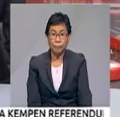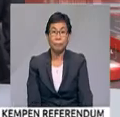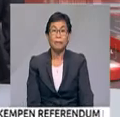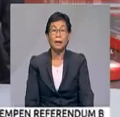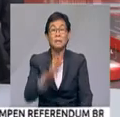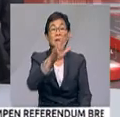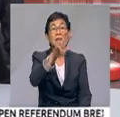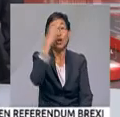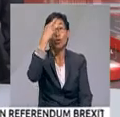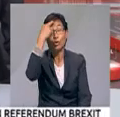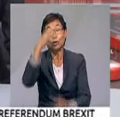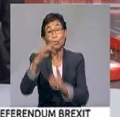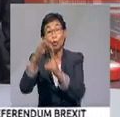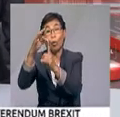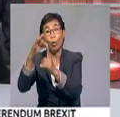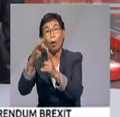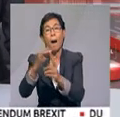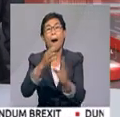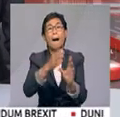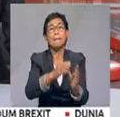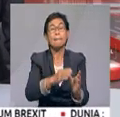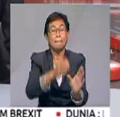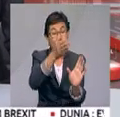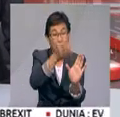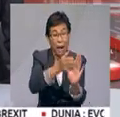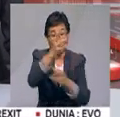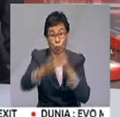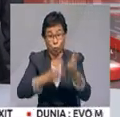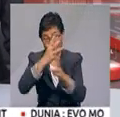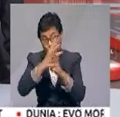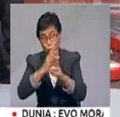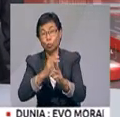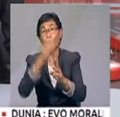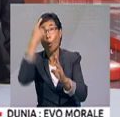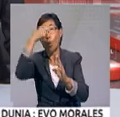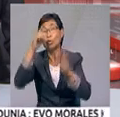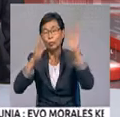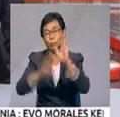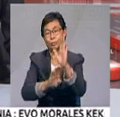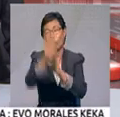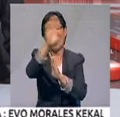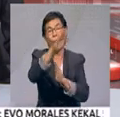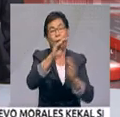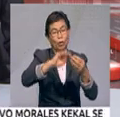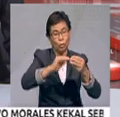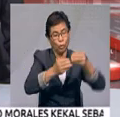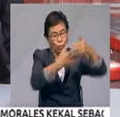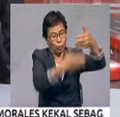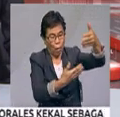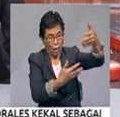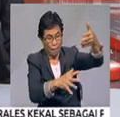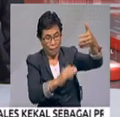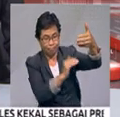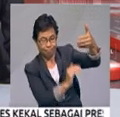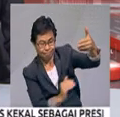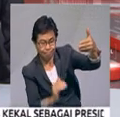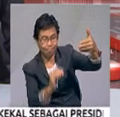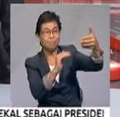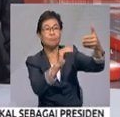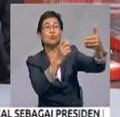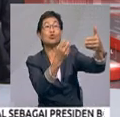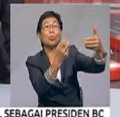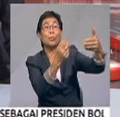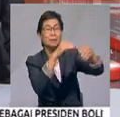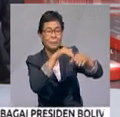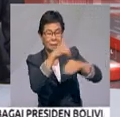Tiga faktor utama diambil kira Bank Dunia bagi melonjakkan kedudukan Malaysia daripada tangga ke-15 tahun lepas ke tangga